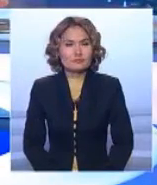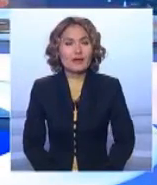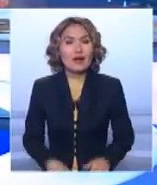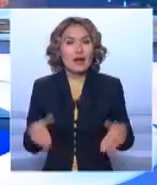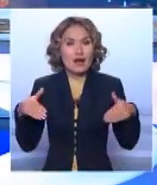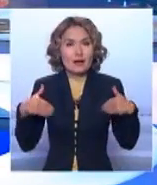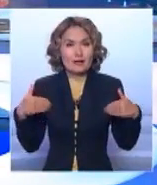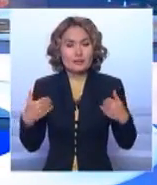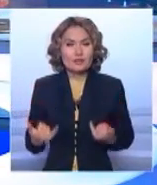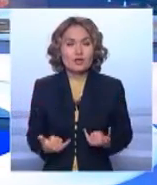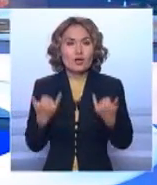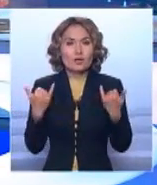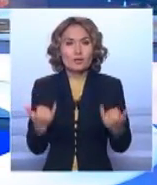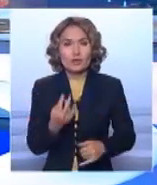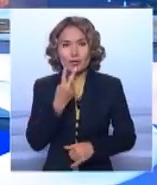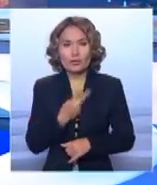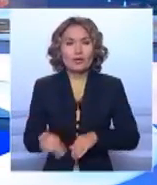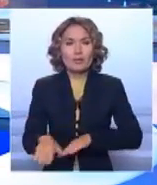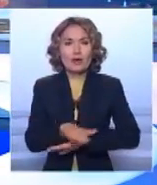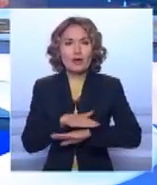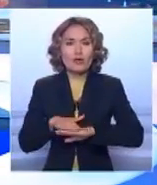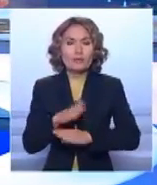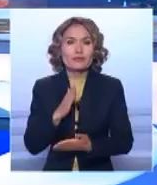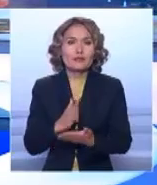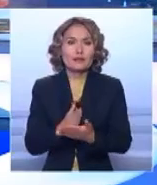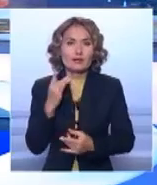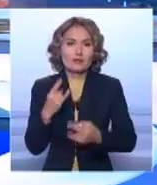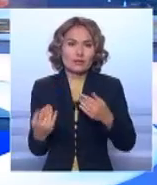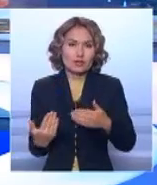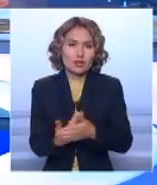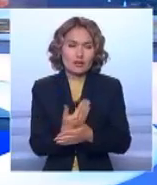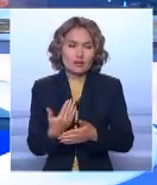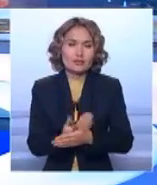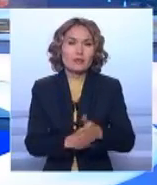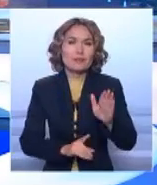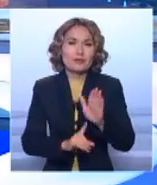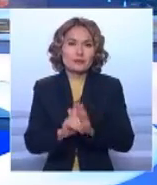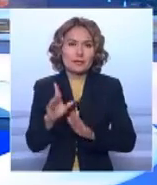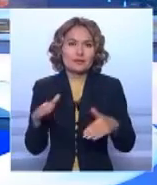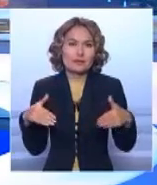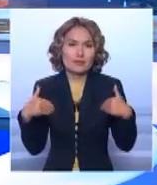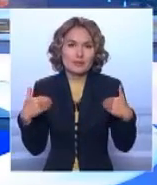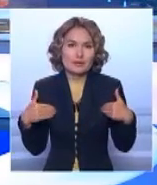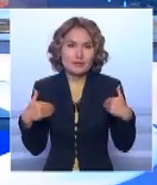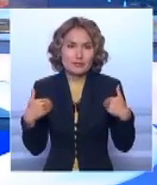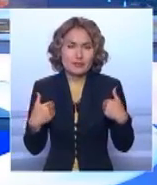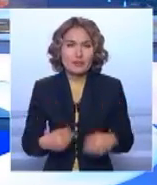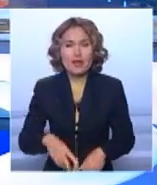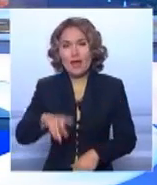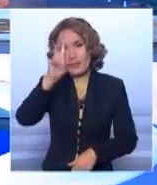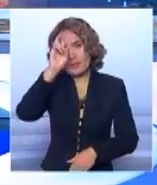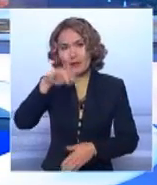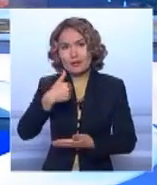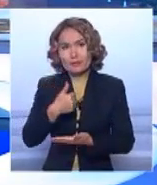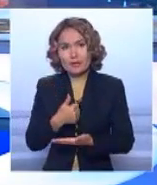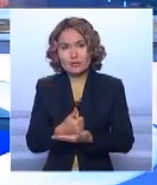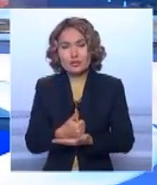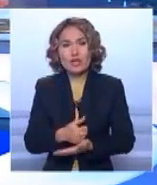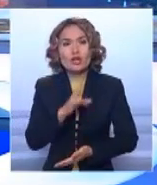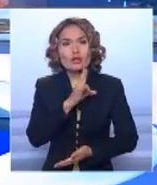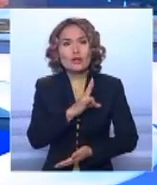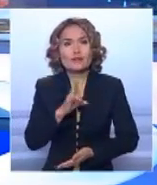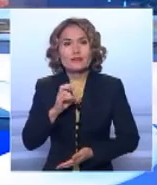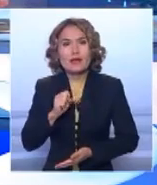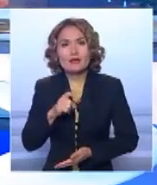Бұл жаңалықтар шығарылымы. Студияда Жамбыл Зейнолла және әріптесім сурды аудармашы Самал Жантемір. Мемлекет